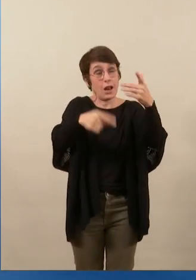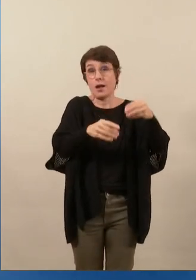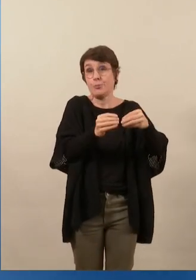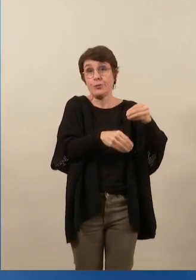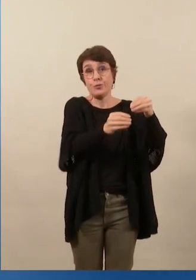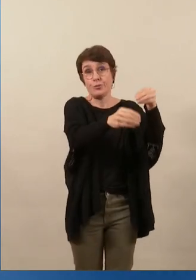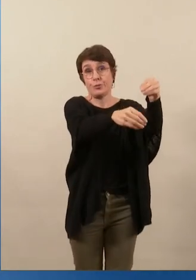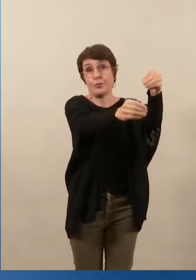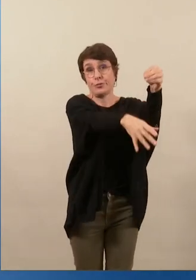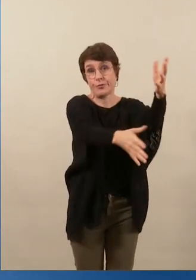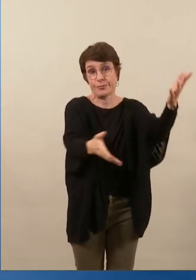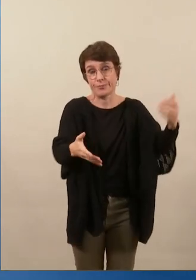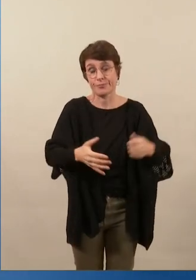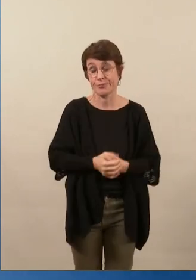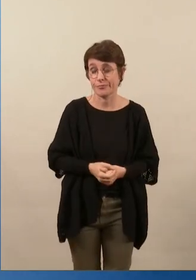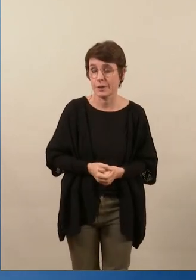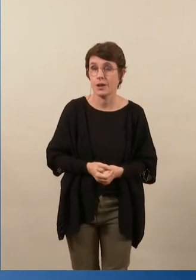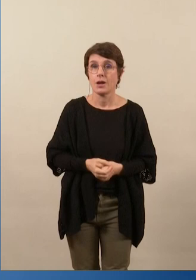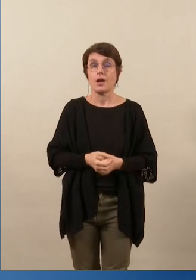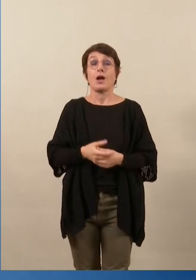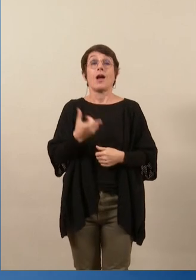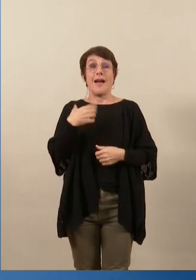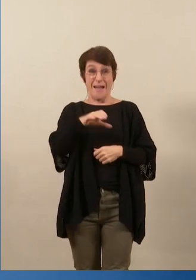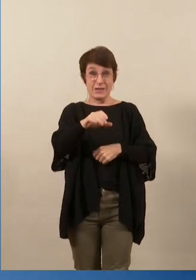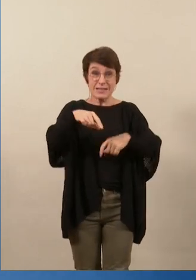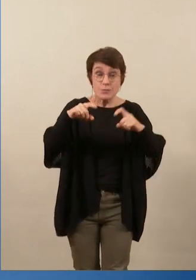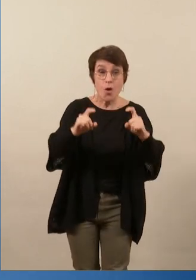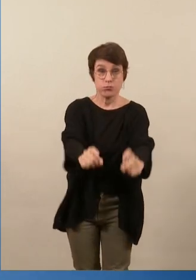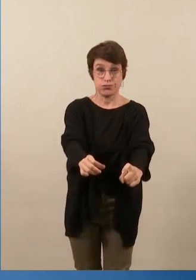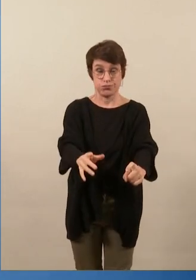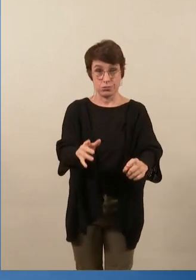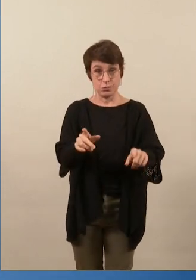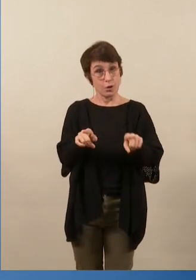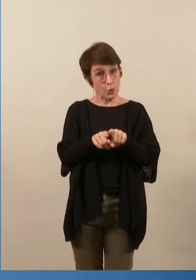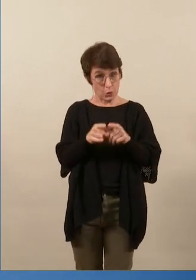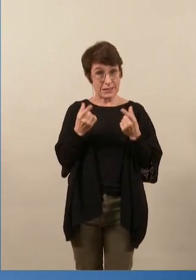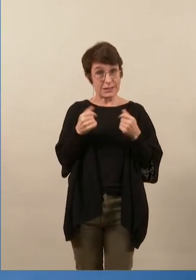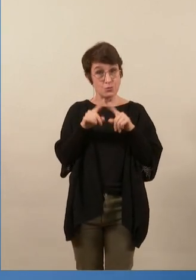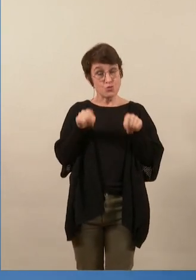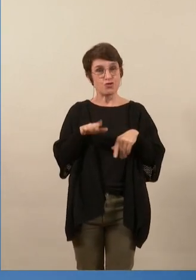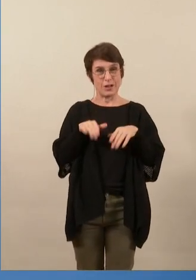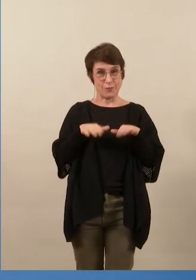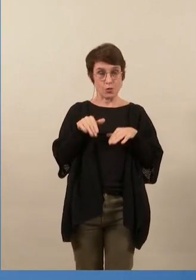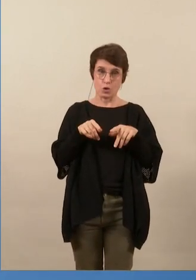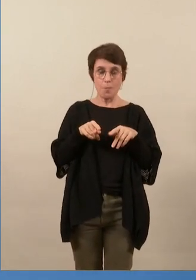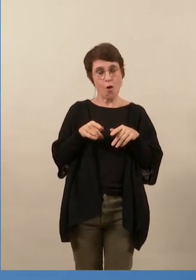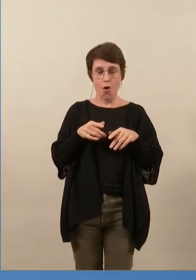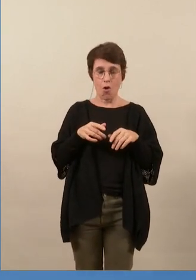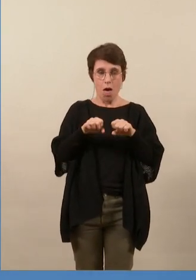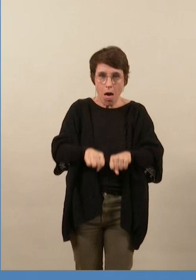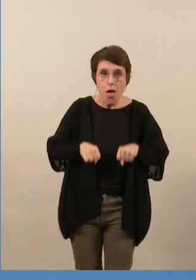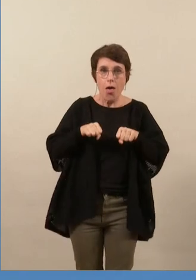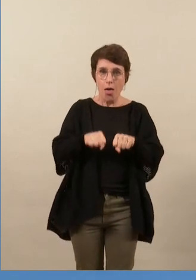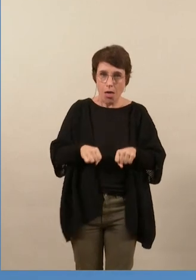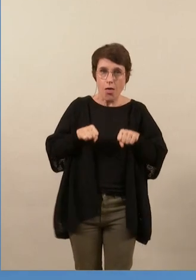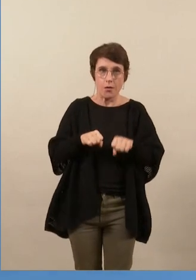vole en éclat si les investissement prennent un coup ils ne sont pas les seuls le budget de fonctionnement n'est pas à la peine et je finirai par un dernier